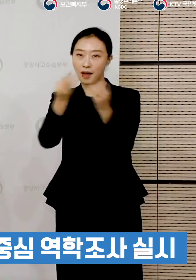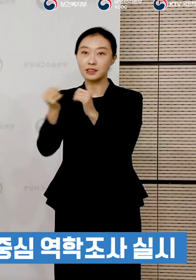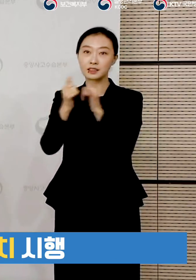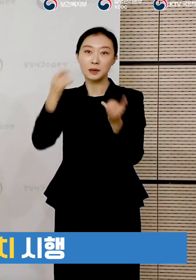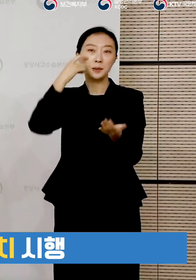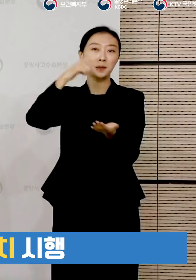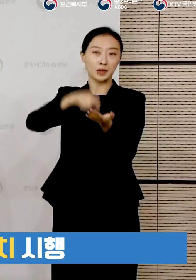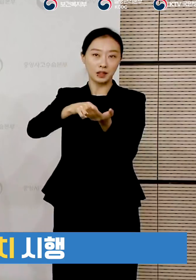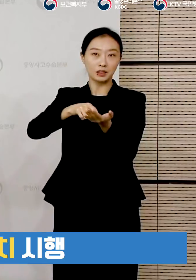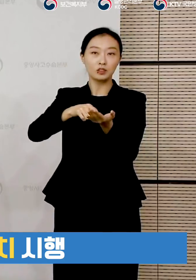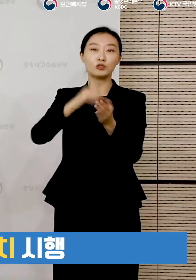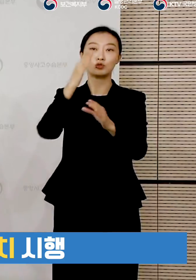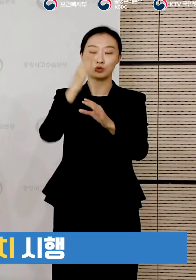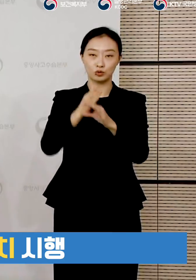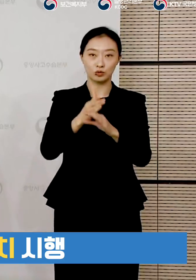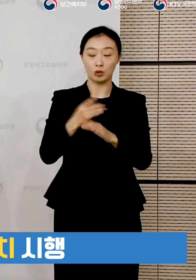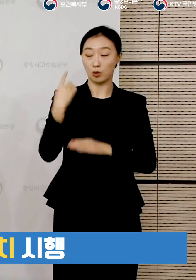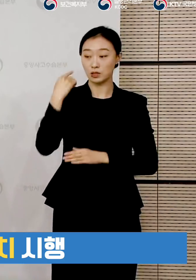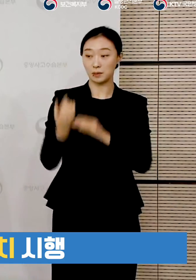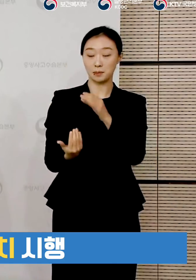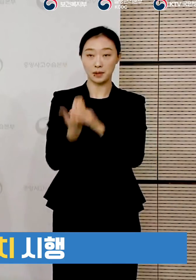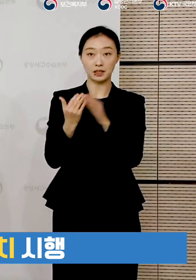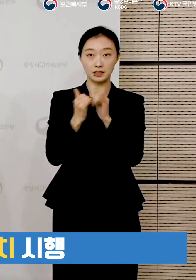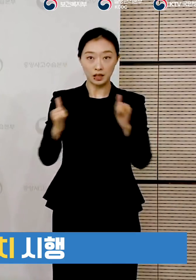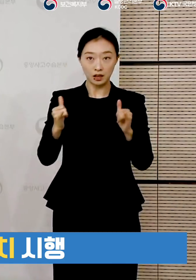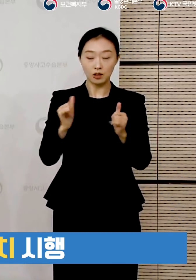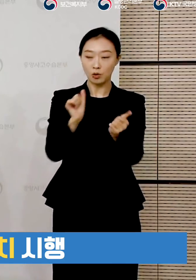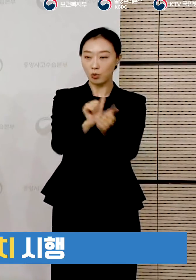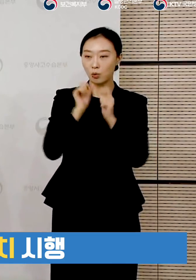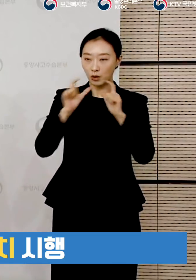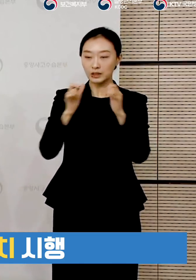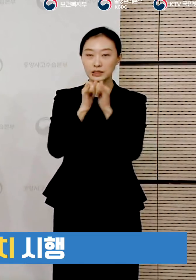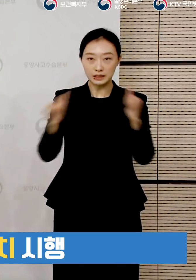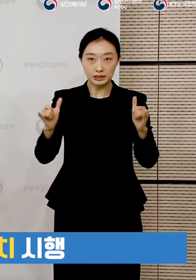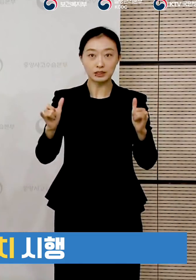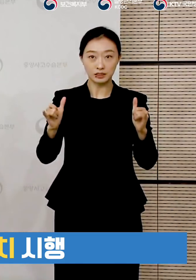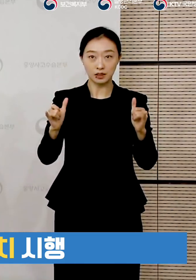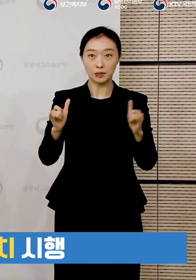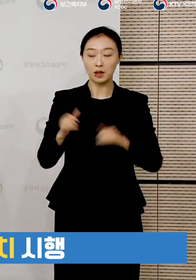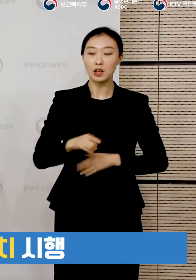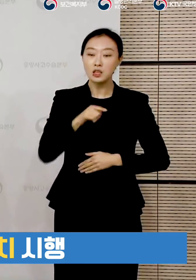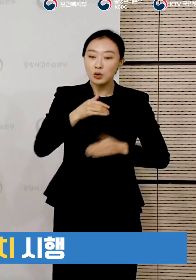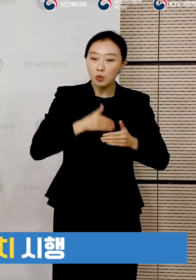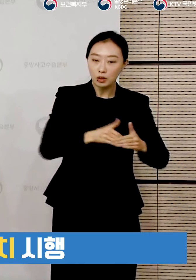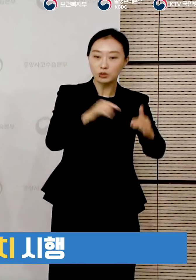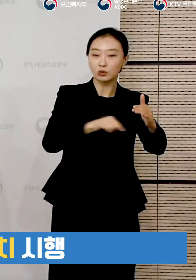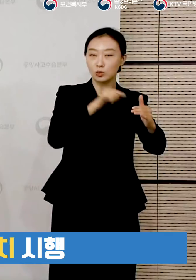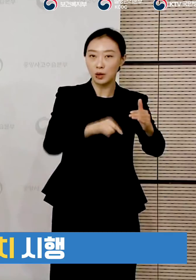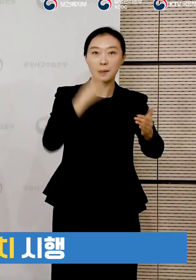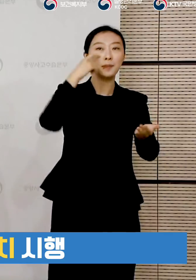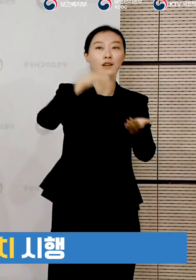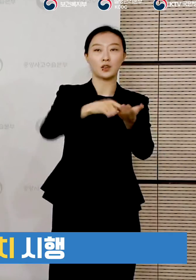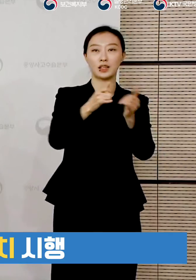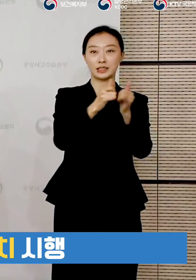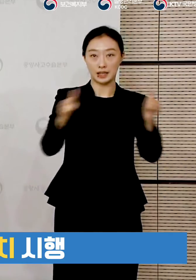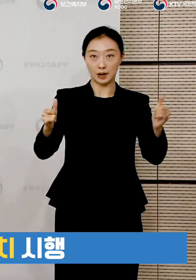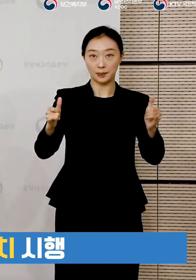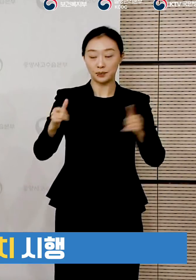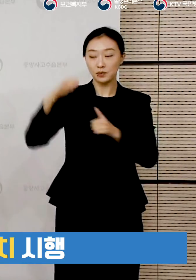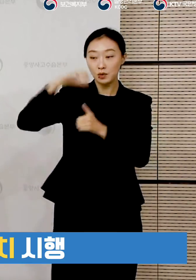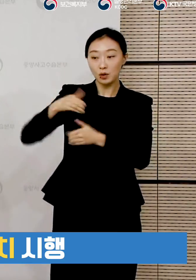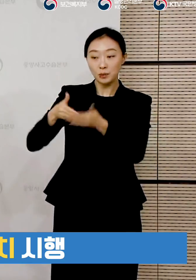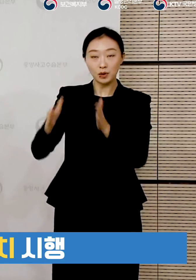중입니다. 어제 발생한 확진 환자들은 대부분 이 과정을 통해 찾아낸 환자들로 격리병상에 입원하는